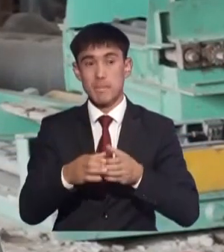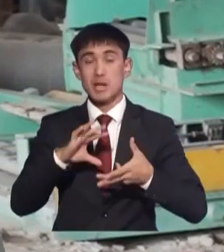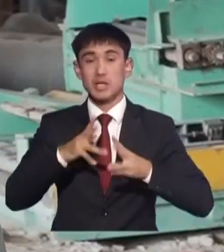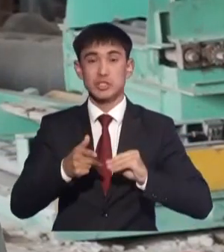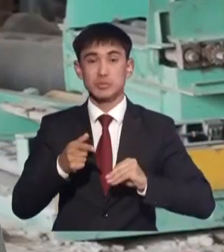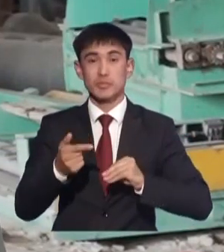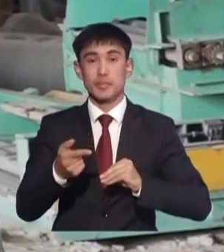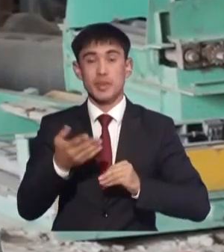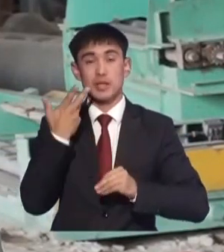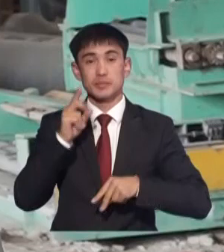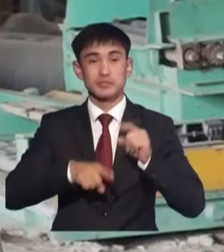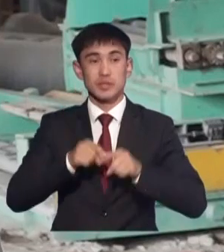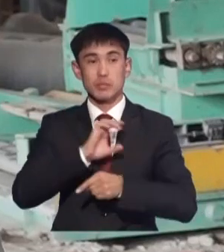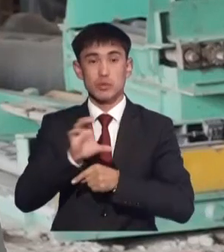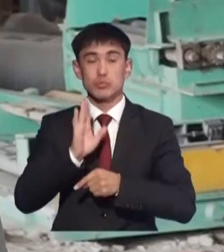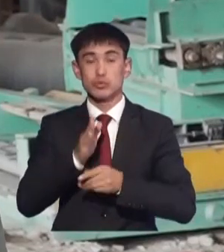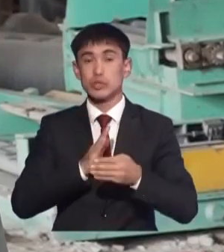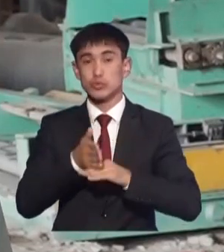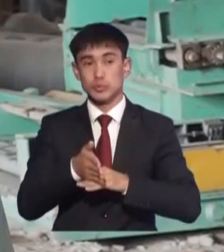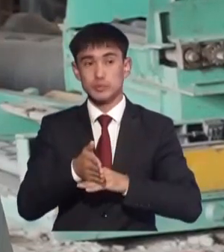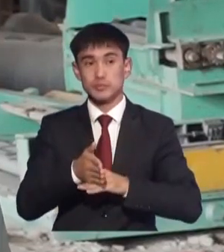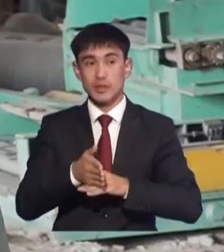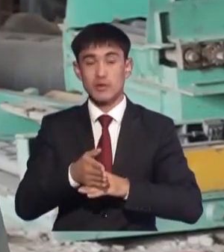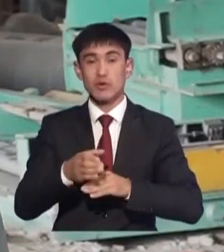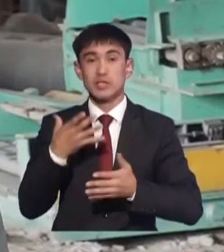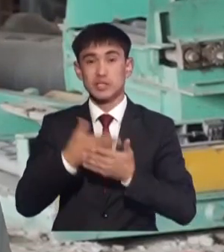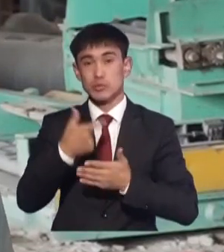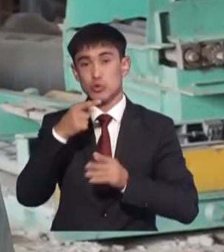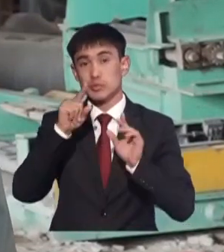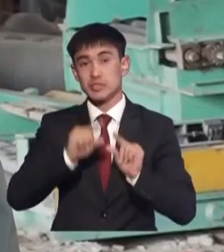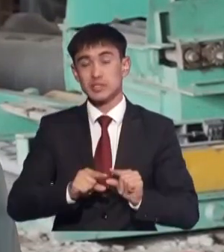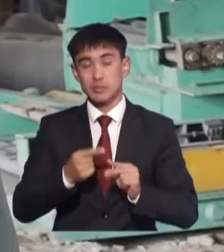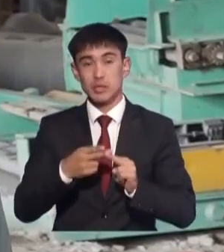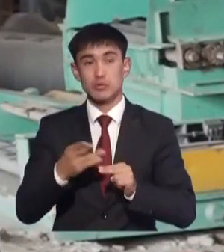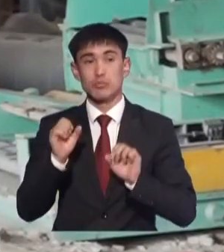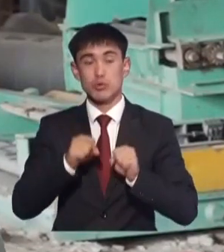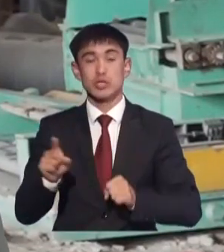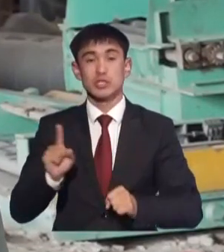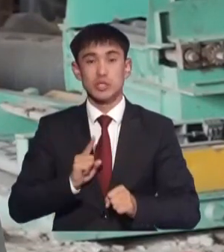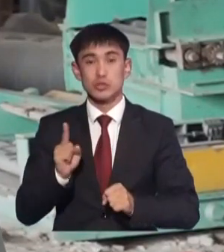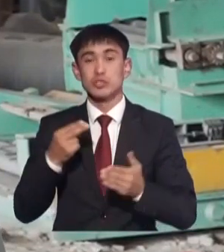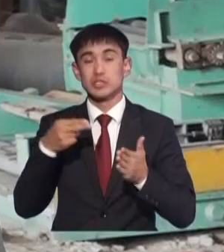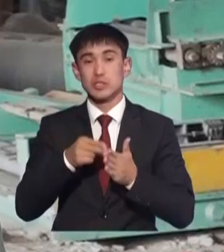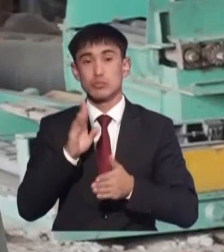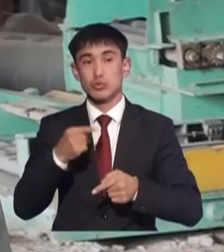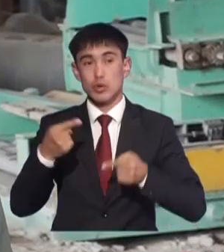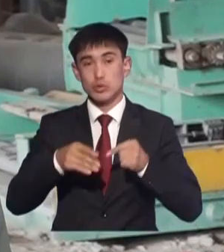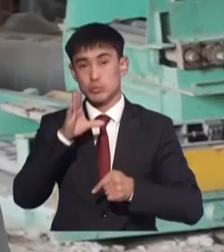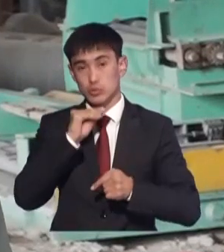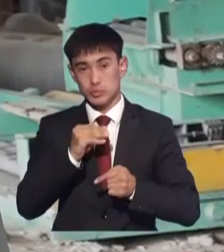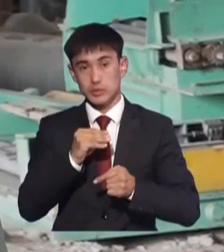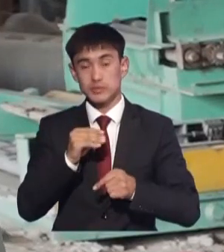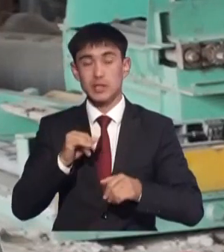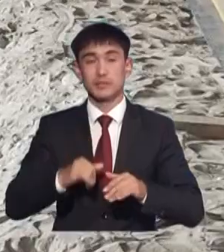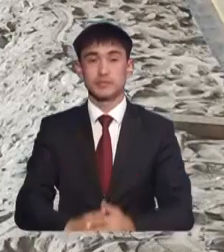конечном итоге, когда отечественный продукт станет доступным, его себестоимость снизится. Поэтому можно ожидать, что цены будут конкурентоспособными